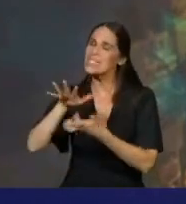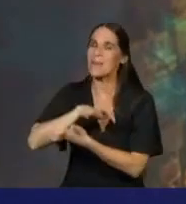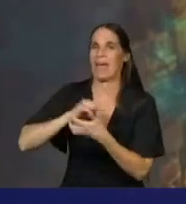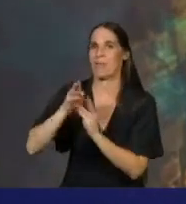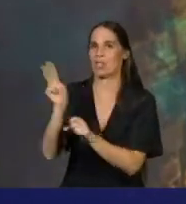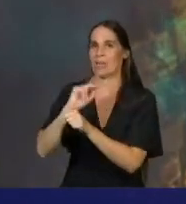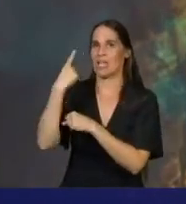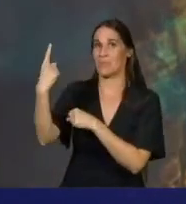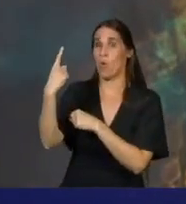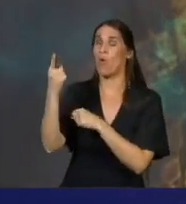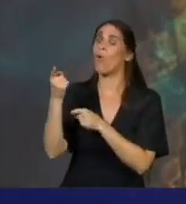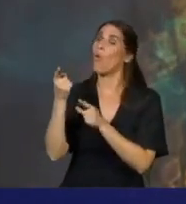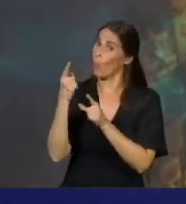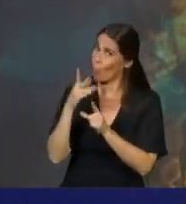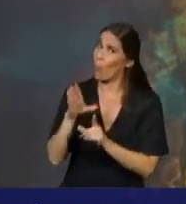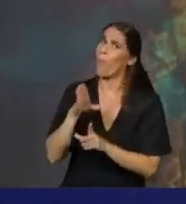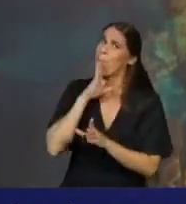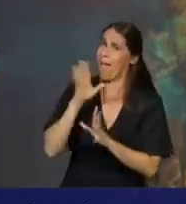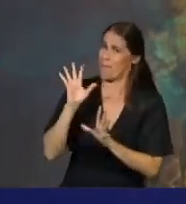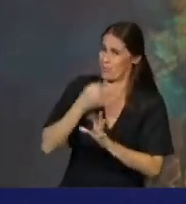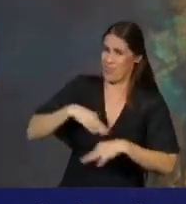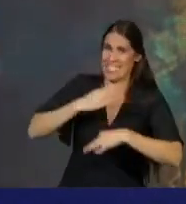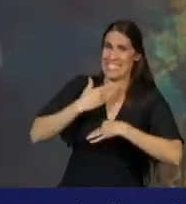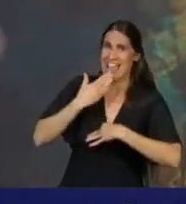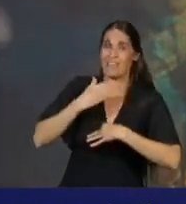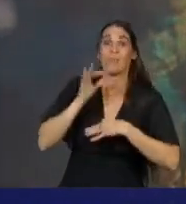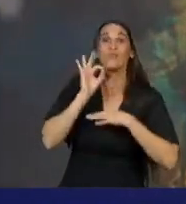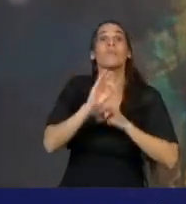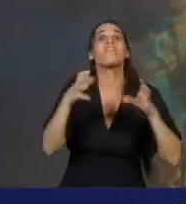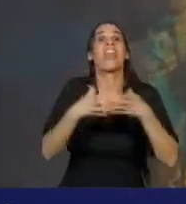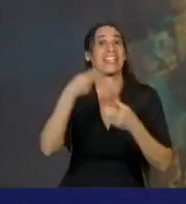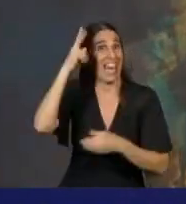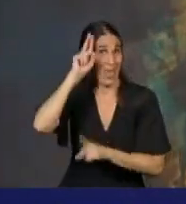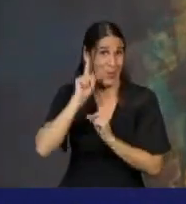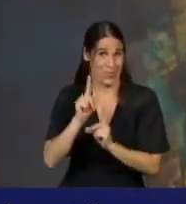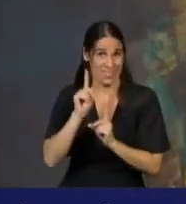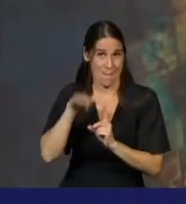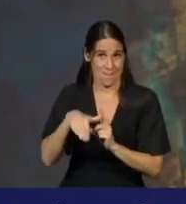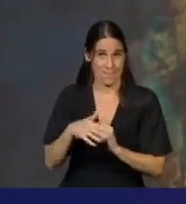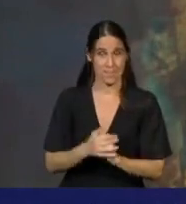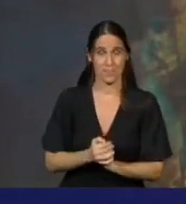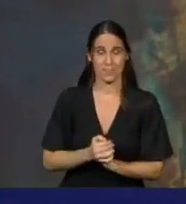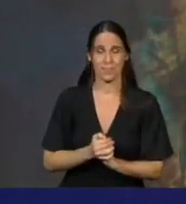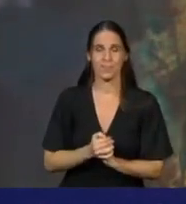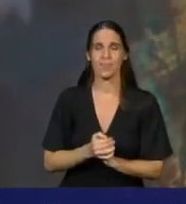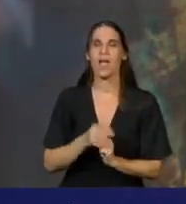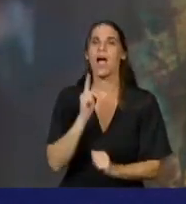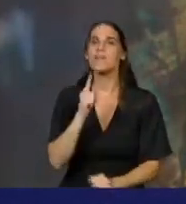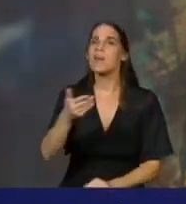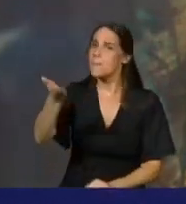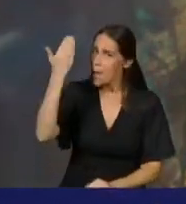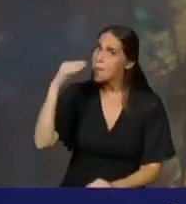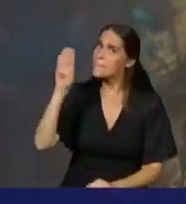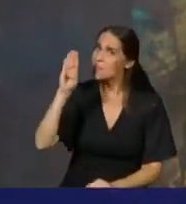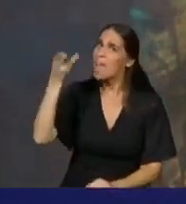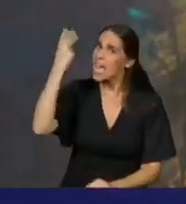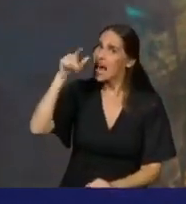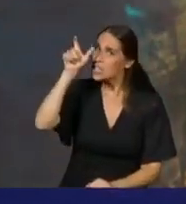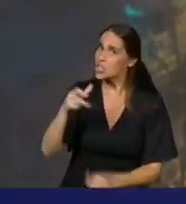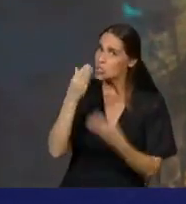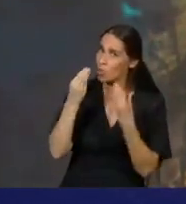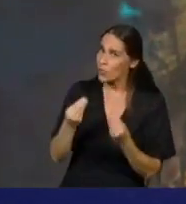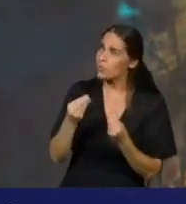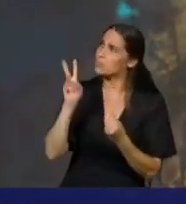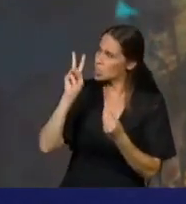לריחיים לא רק על צווארה של מדינת ישראל, אלא גם על צווארה של מפלגת הליכוד. אבל פעם נתניהו היה איש טוב,